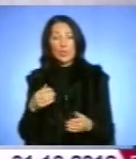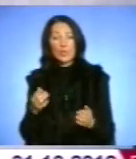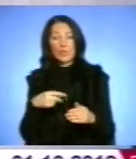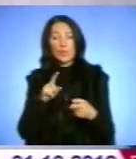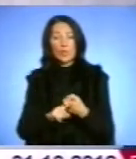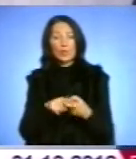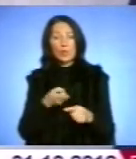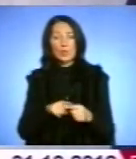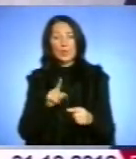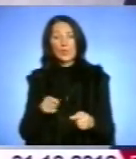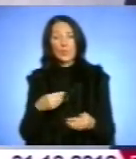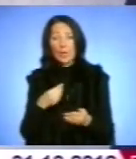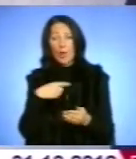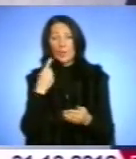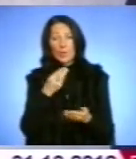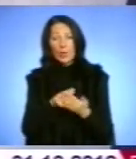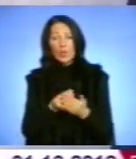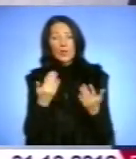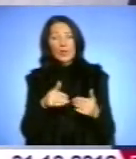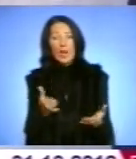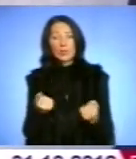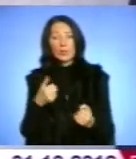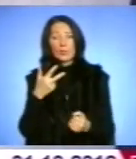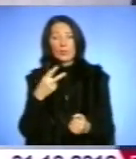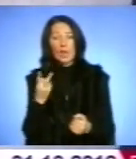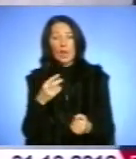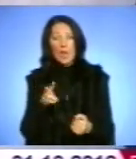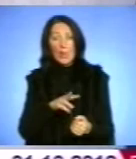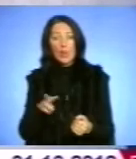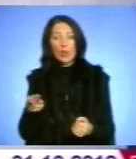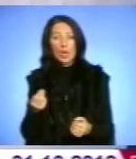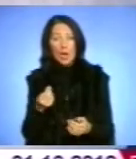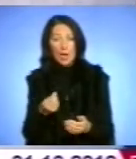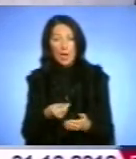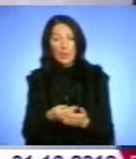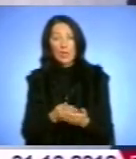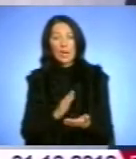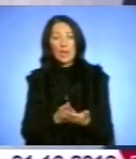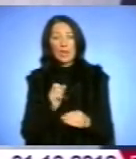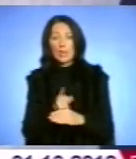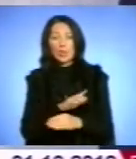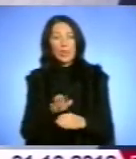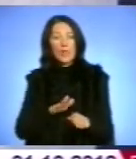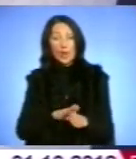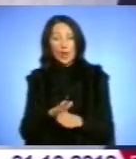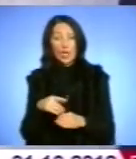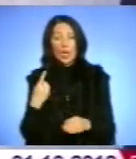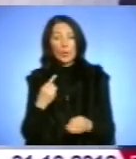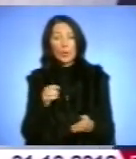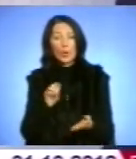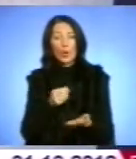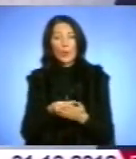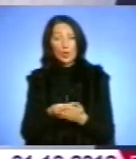недоотримав 3,9 мільйона гривень доходів планових. Є загроза на виконання обласного бюджету за доходами, оскільки ми